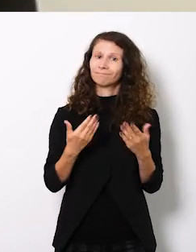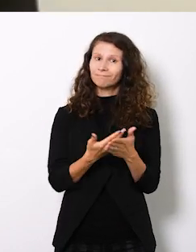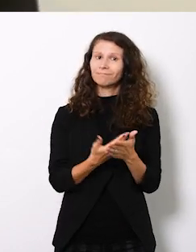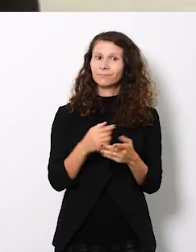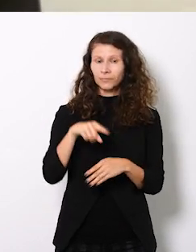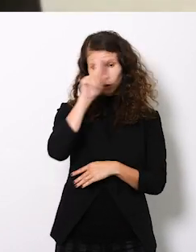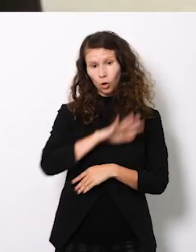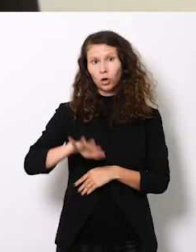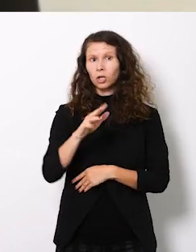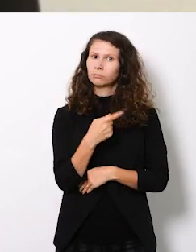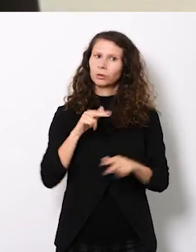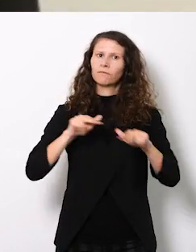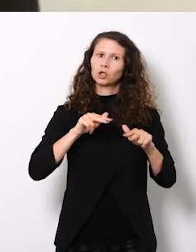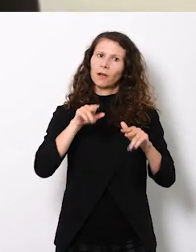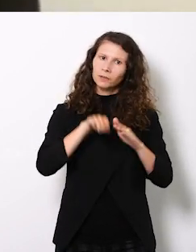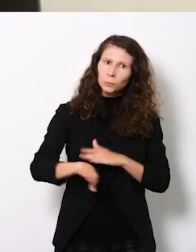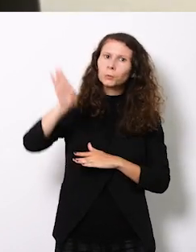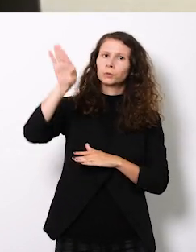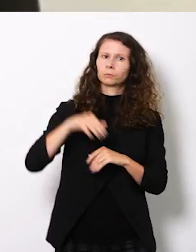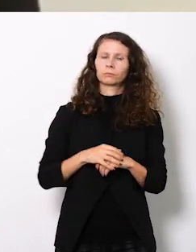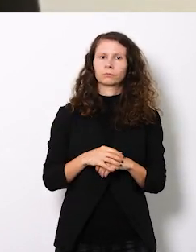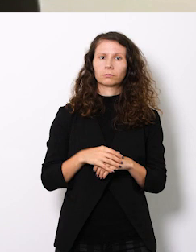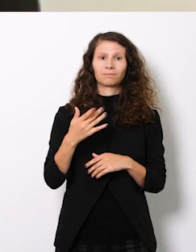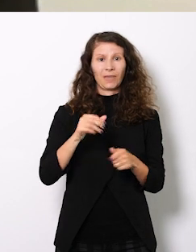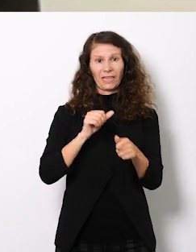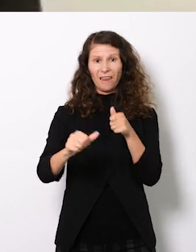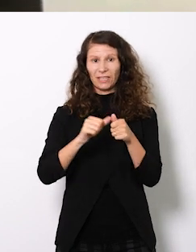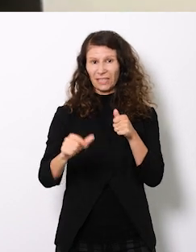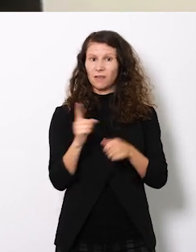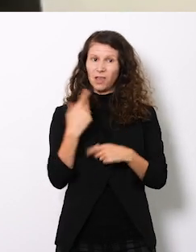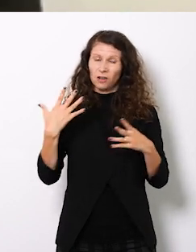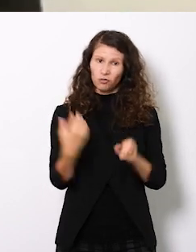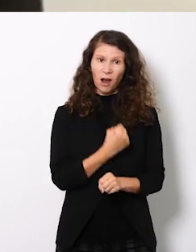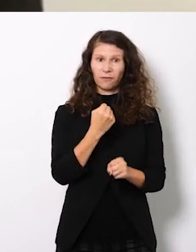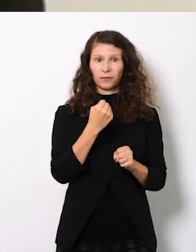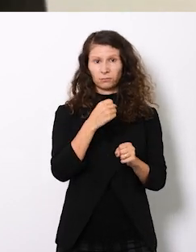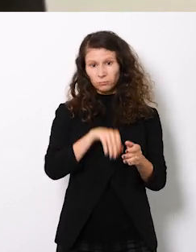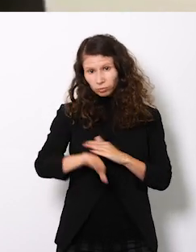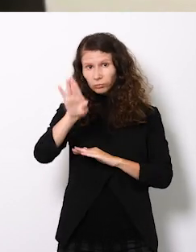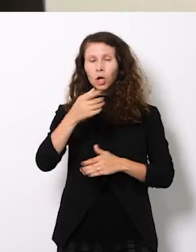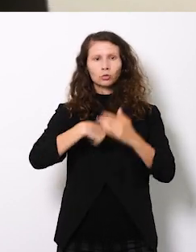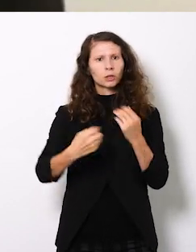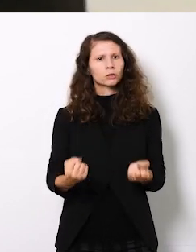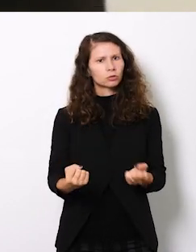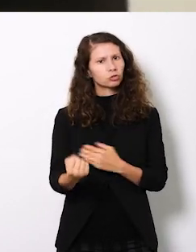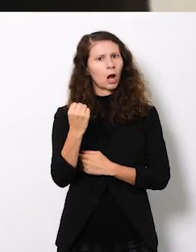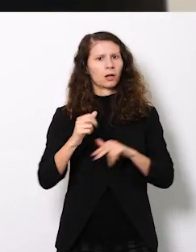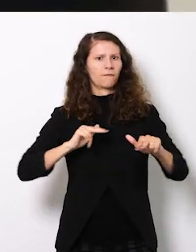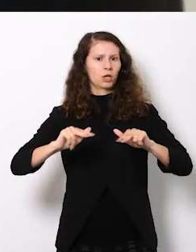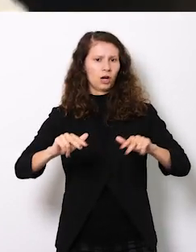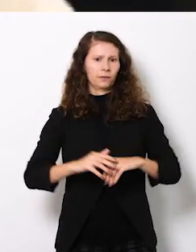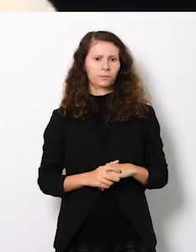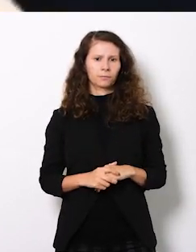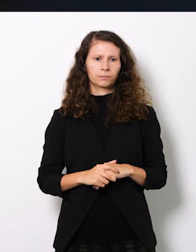einen wirtschaftlichen Aufschwung erhalten. Wir können aus dem Defizit nur herauswachsen durch eine starke Wirtschaft. Und im